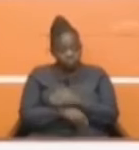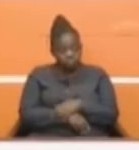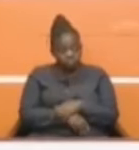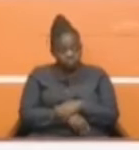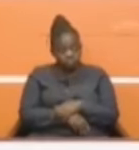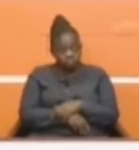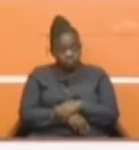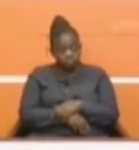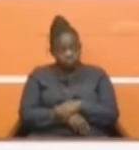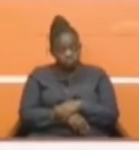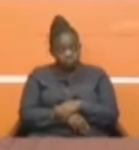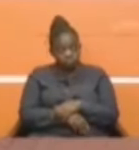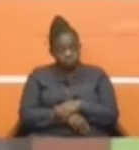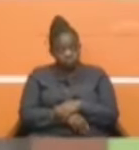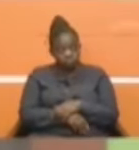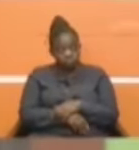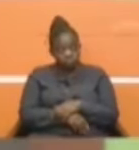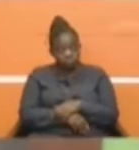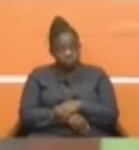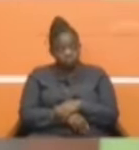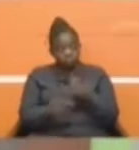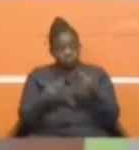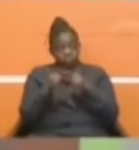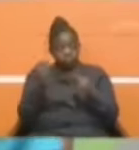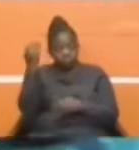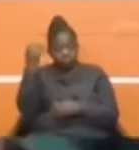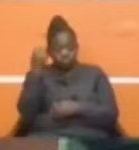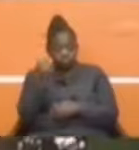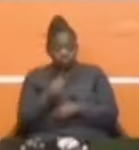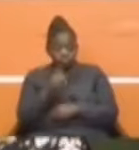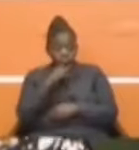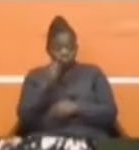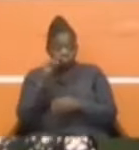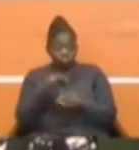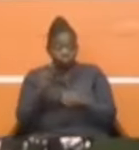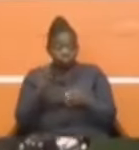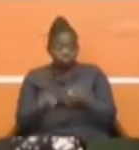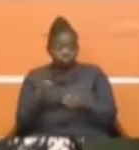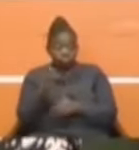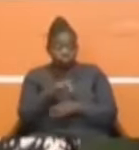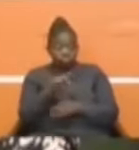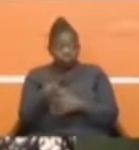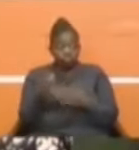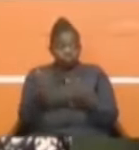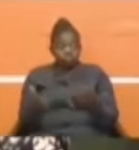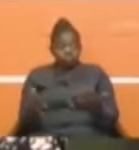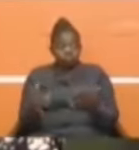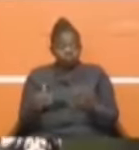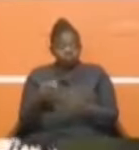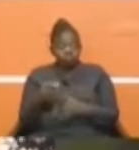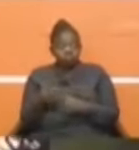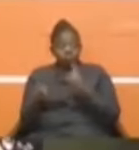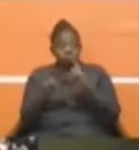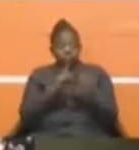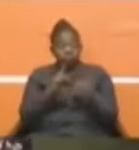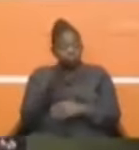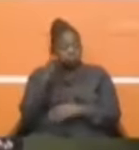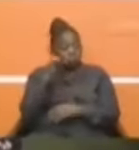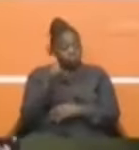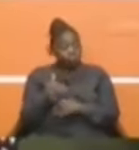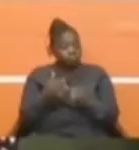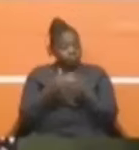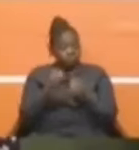nga waliwo ebyebijiridde kyokka mukooti sanda afulumye atambula mukungujo ngayogera ku ssemo mugisha katongole muku